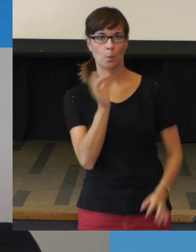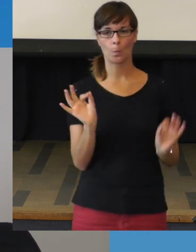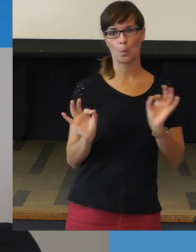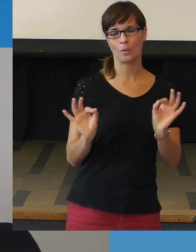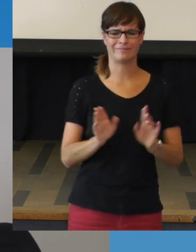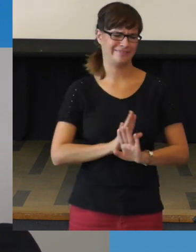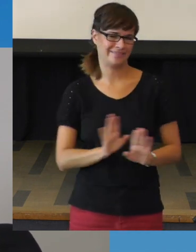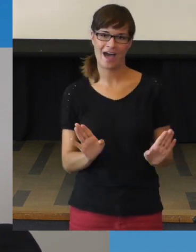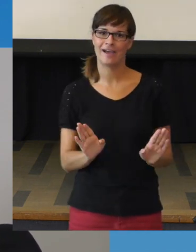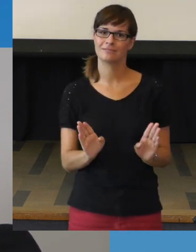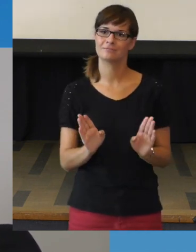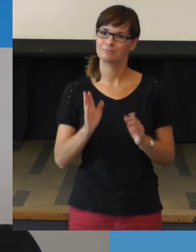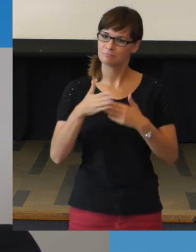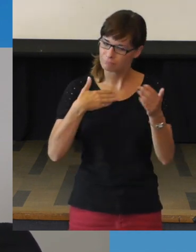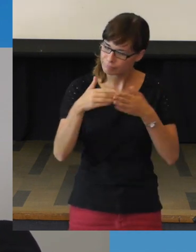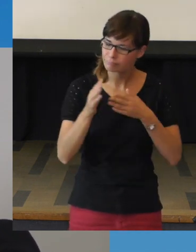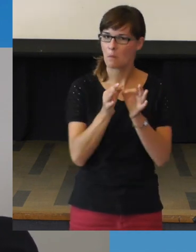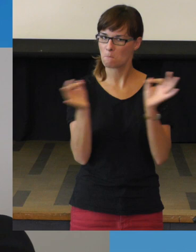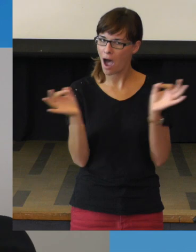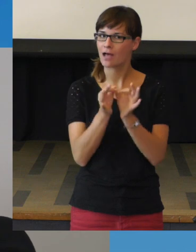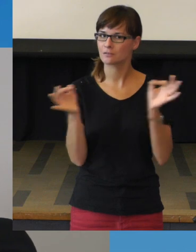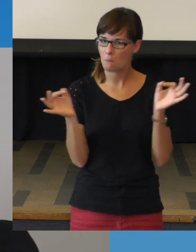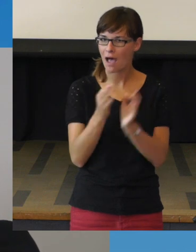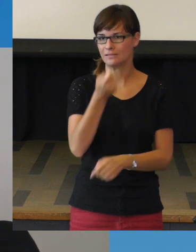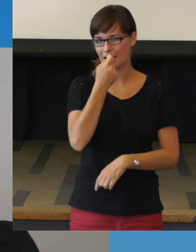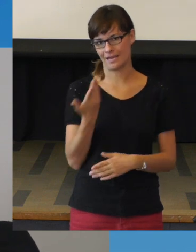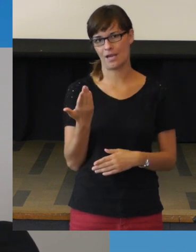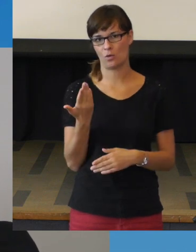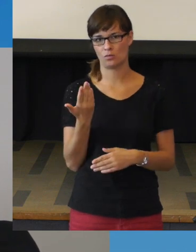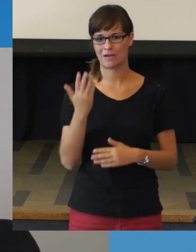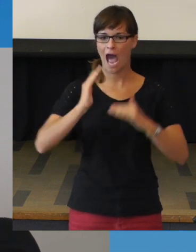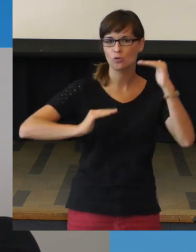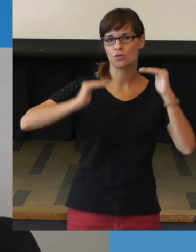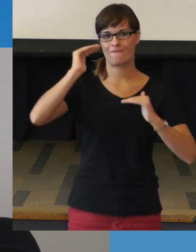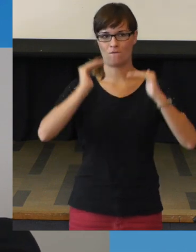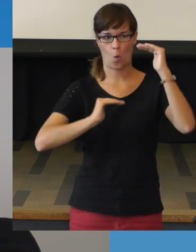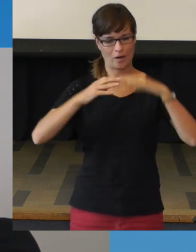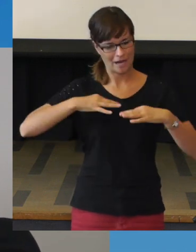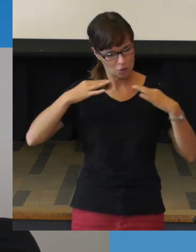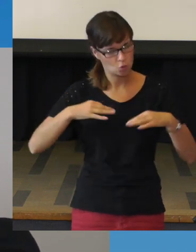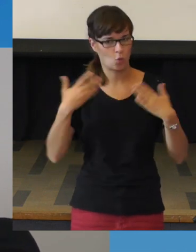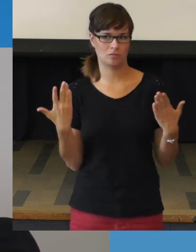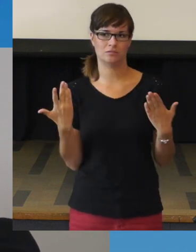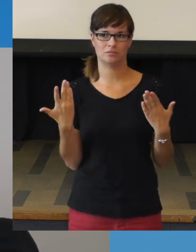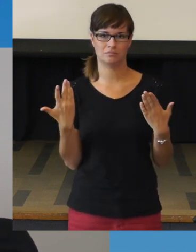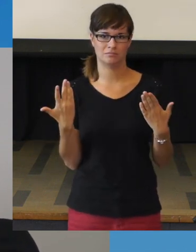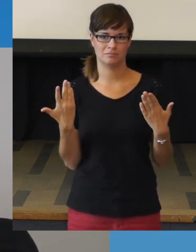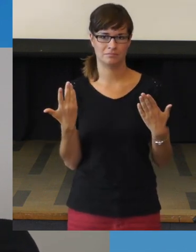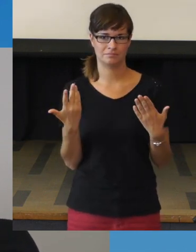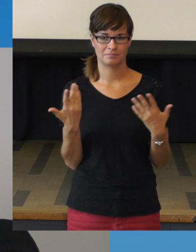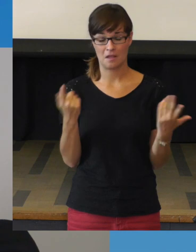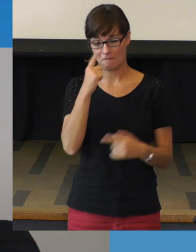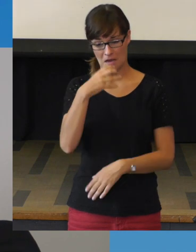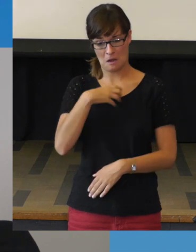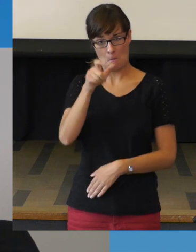eine ausgewogene Ernährung, eine gesunde Ernährung, Stichwort mediterran, durchführen. Und wie gesagt, wenn aber ein